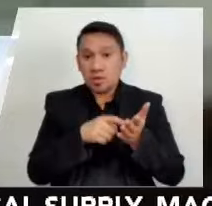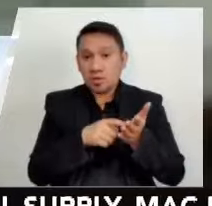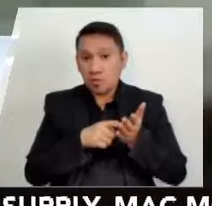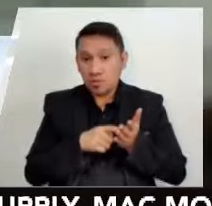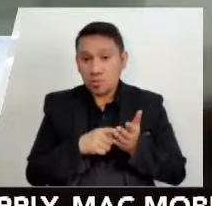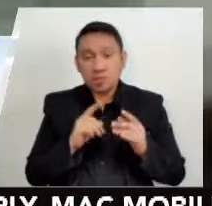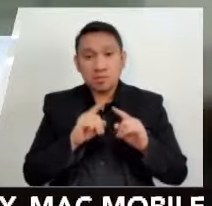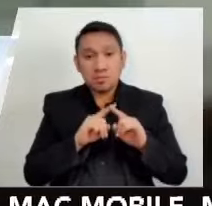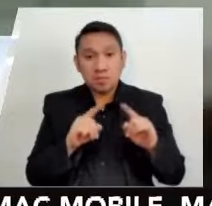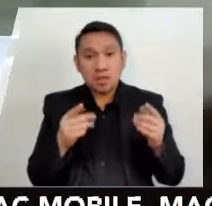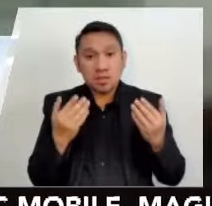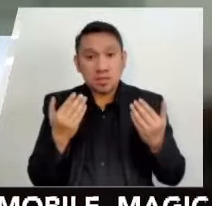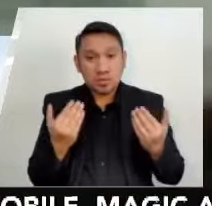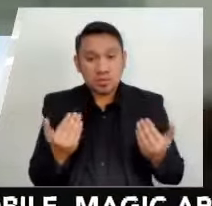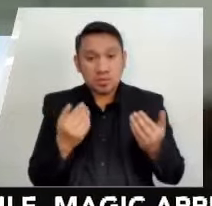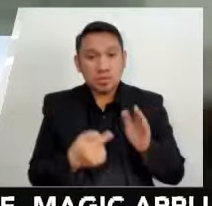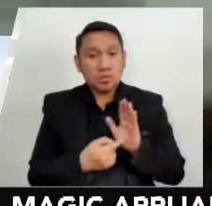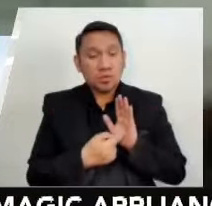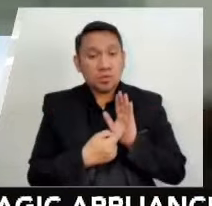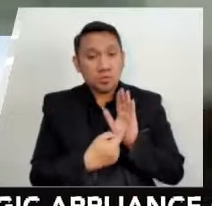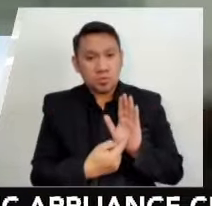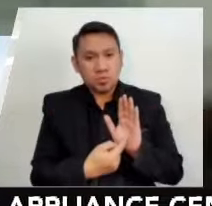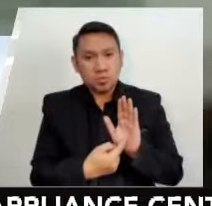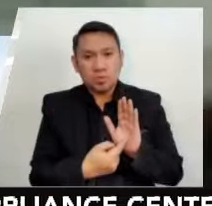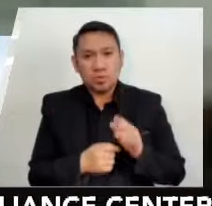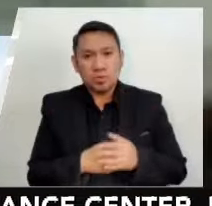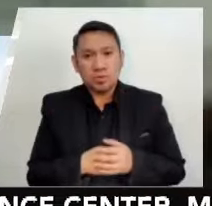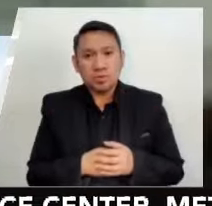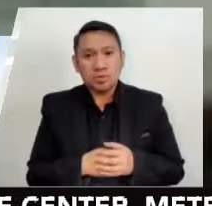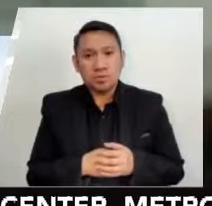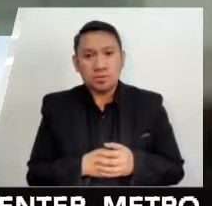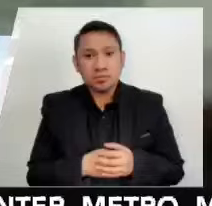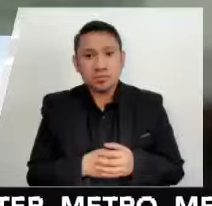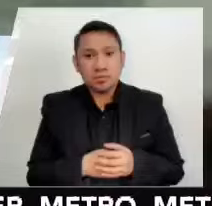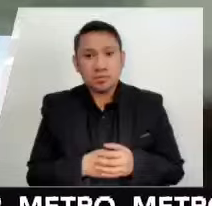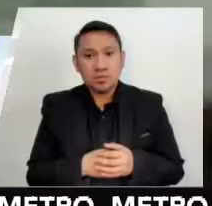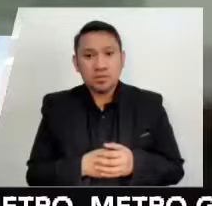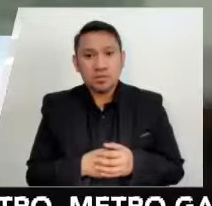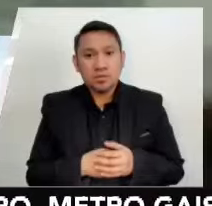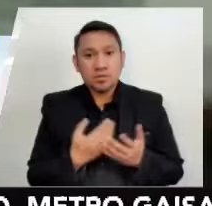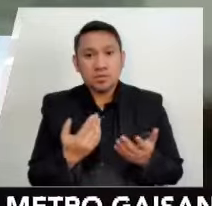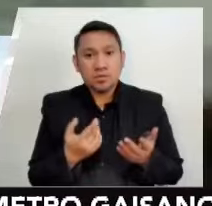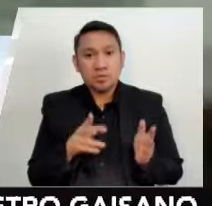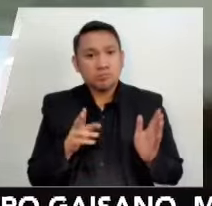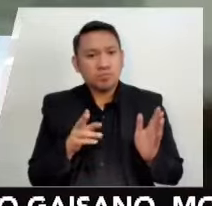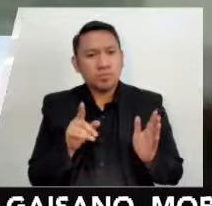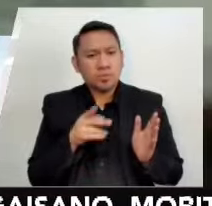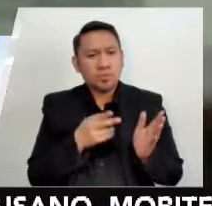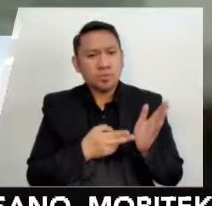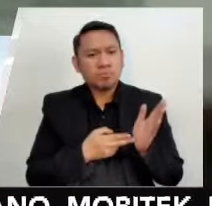just to show proof na talagang sila po ay sincero po sa kanilang